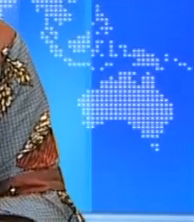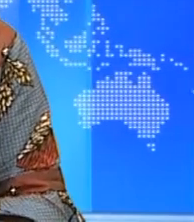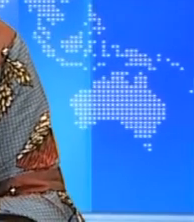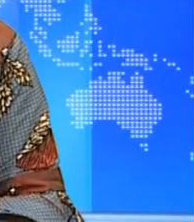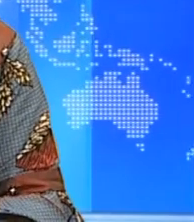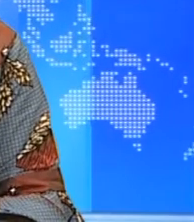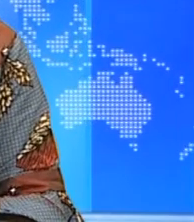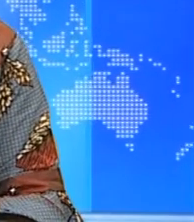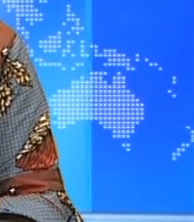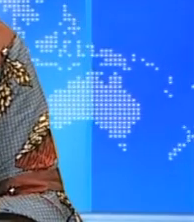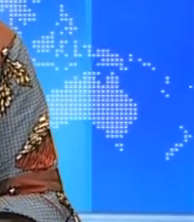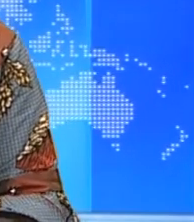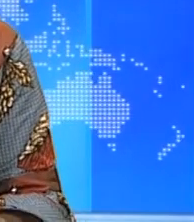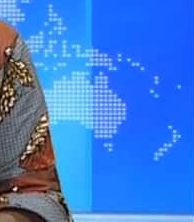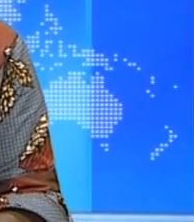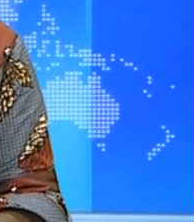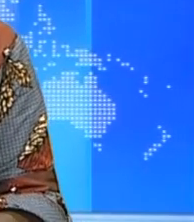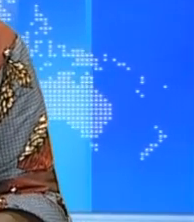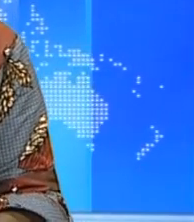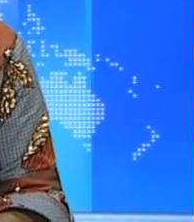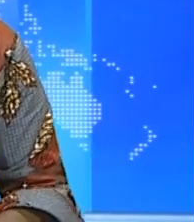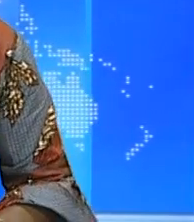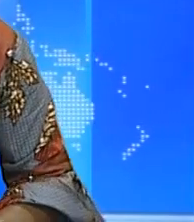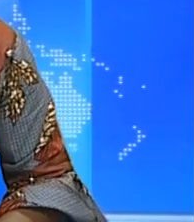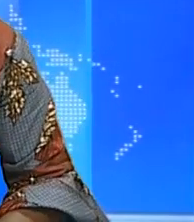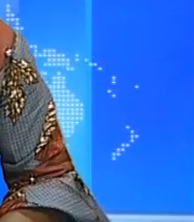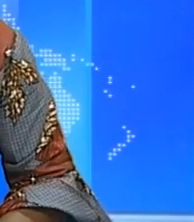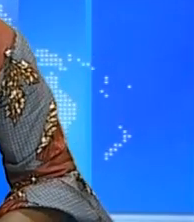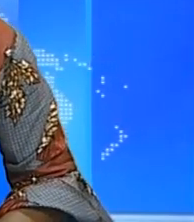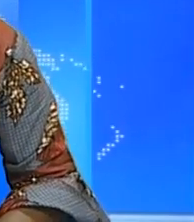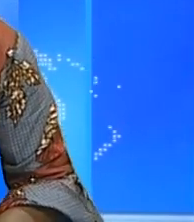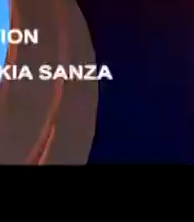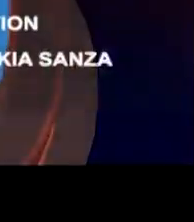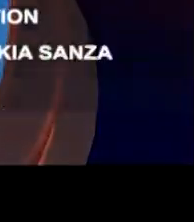de vous et très bonne suite des programmes à toutes et à tous.